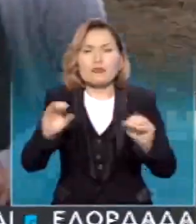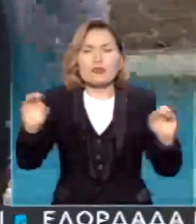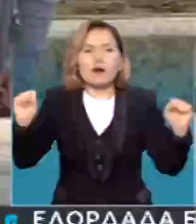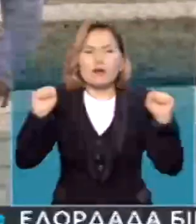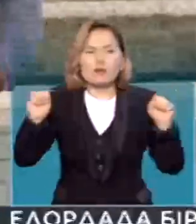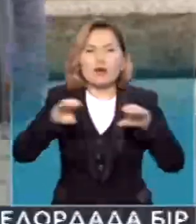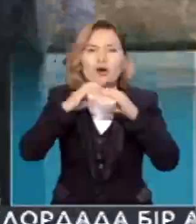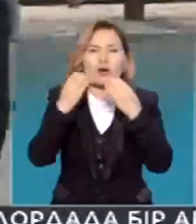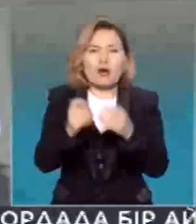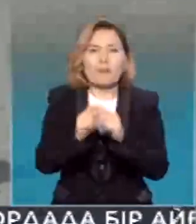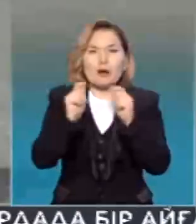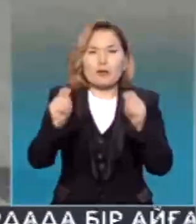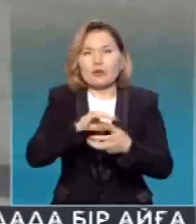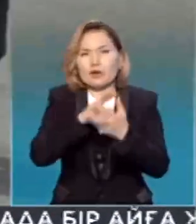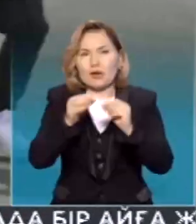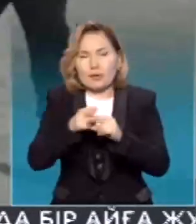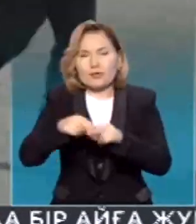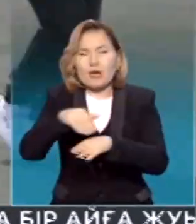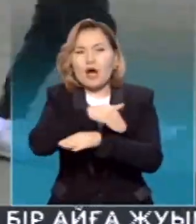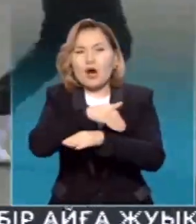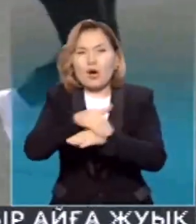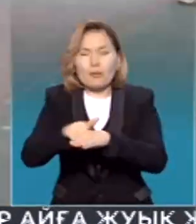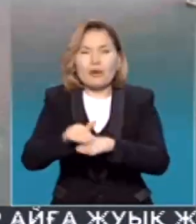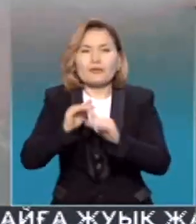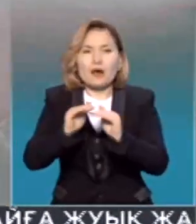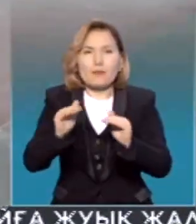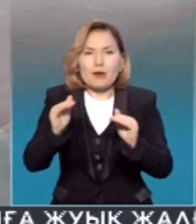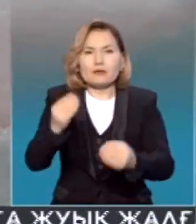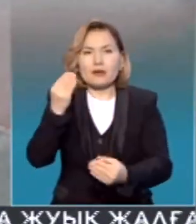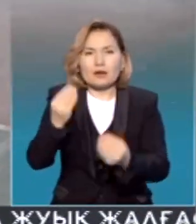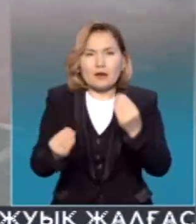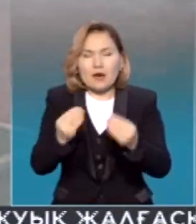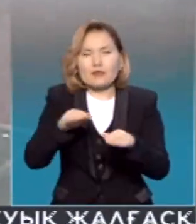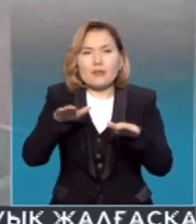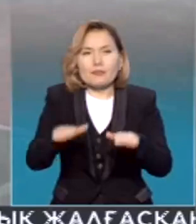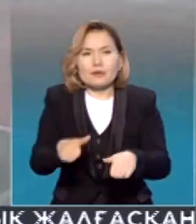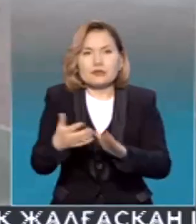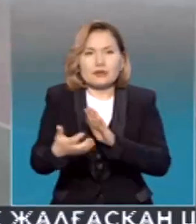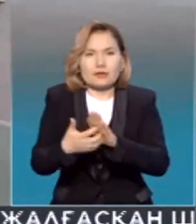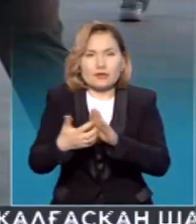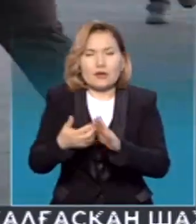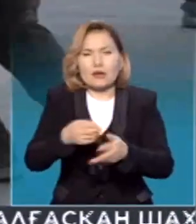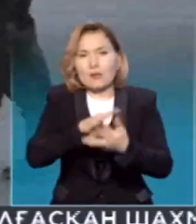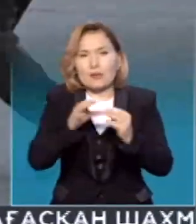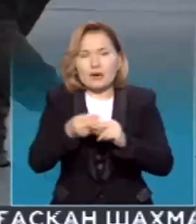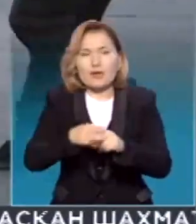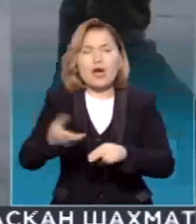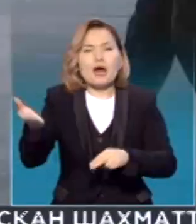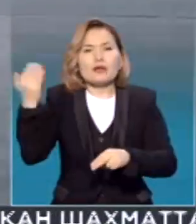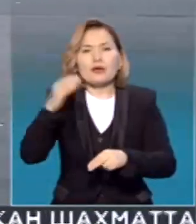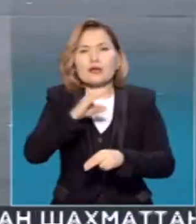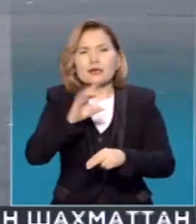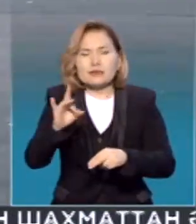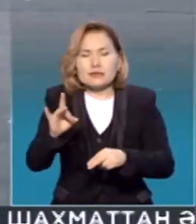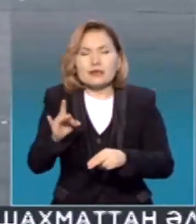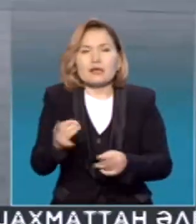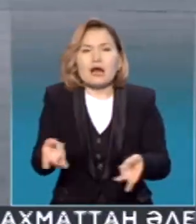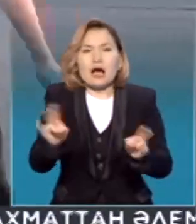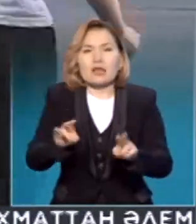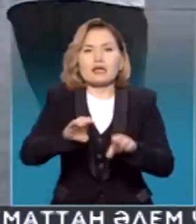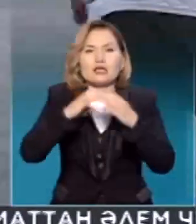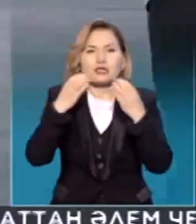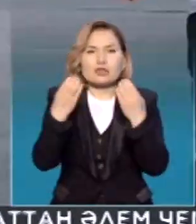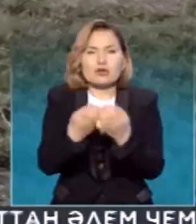арнайы жабдықталмаған тас көшеде доп қуған балалар жиі кездеседі. Қала орталығында кеңес кезінен қалған үлкен стадион бар.